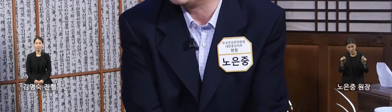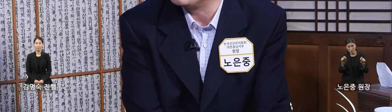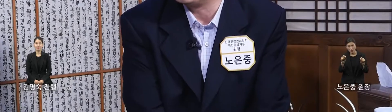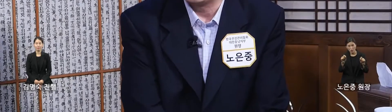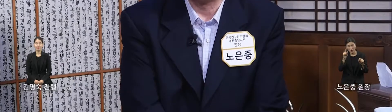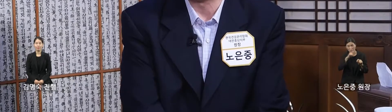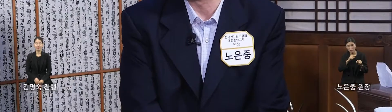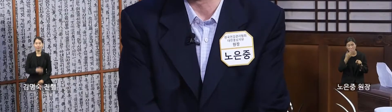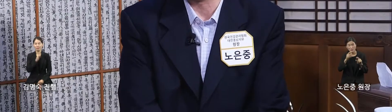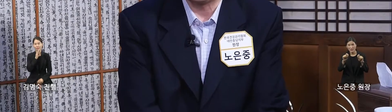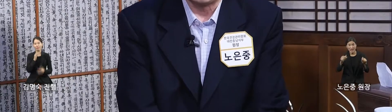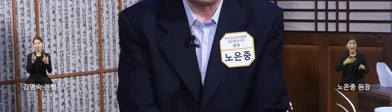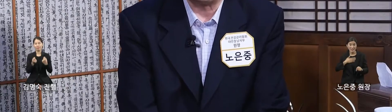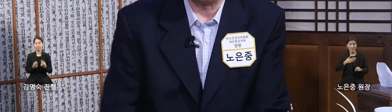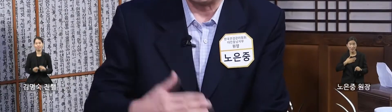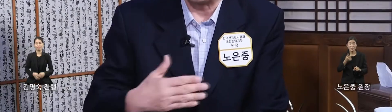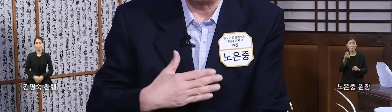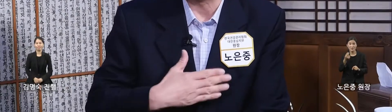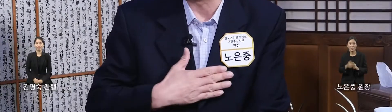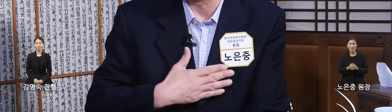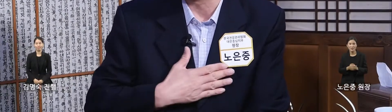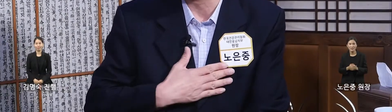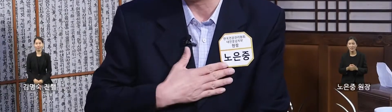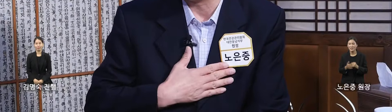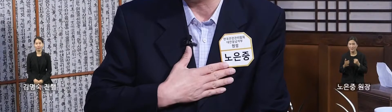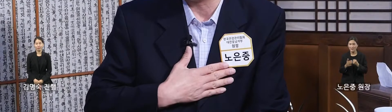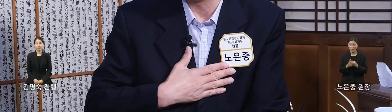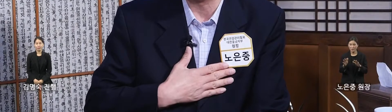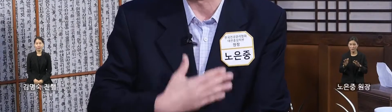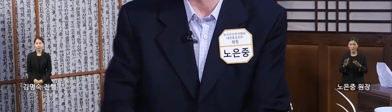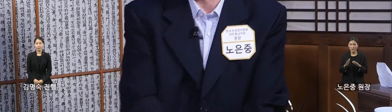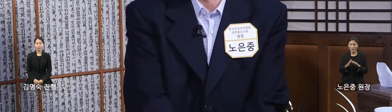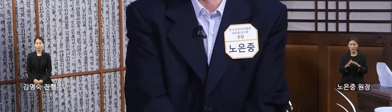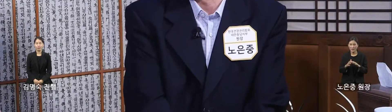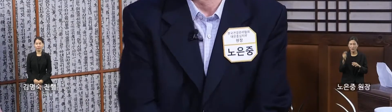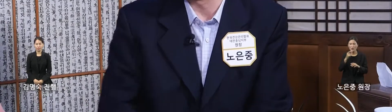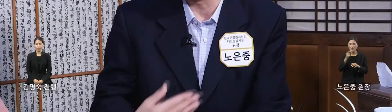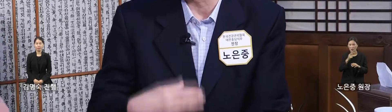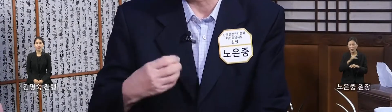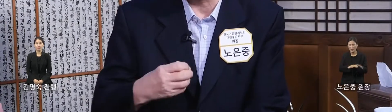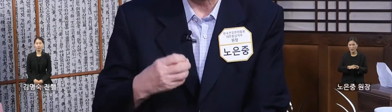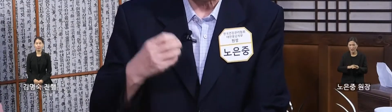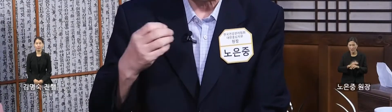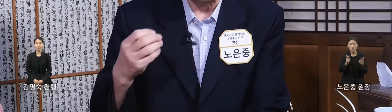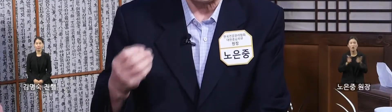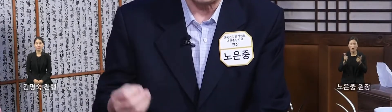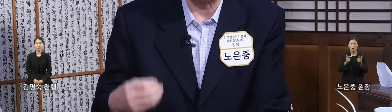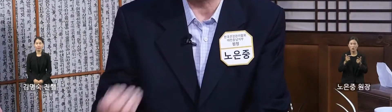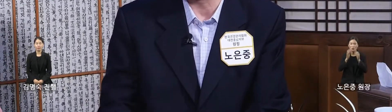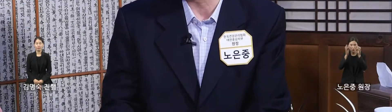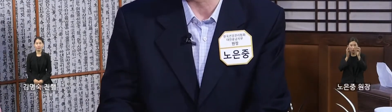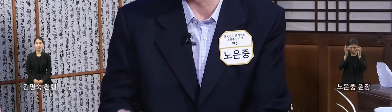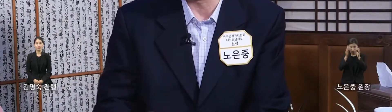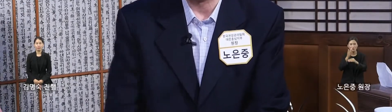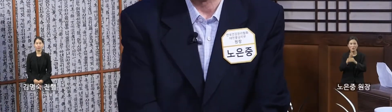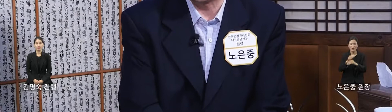수는 있잖아요. 그런 부분들을 이렇게 정말 철저하게 하려고 노력을 하고 있습니다. 그렇게 해야 제가 제